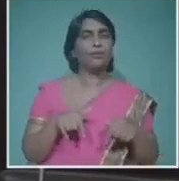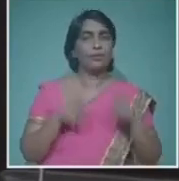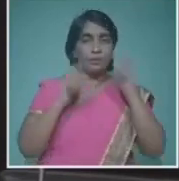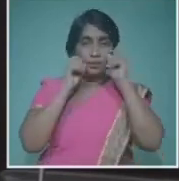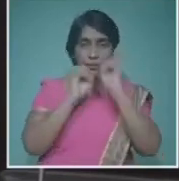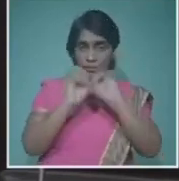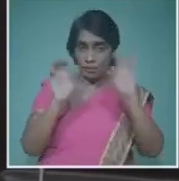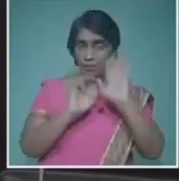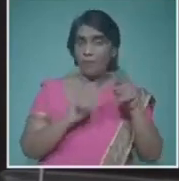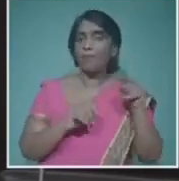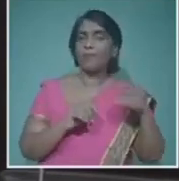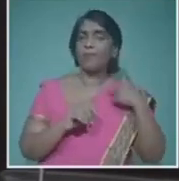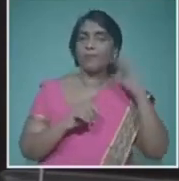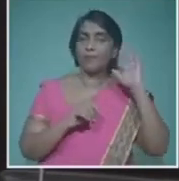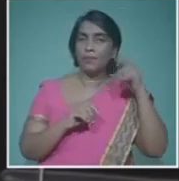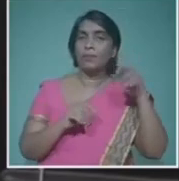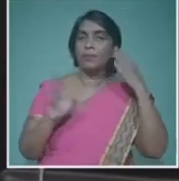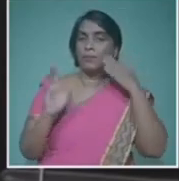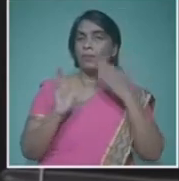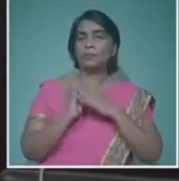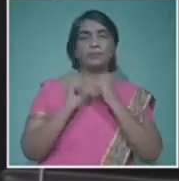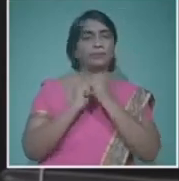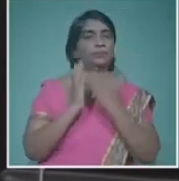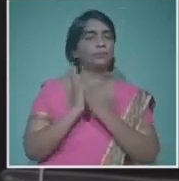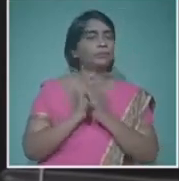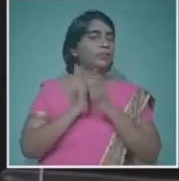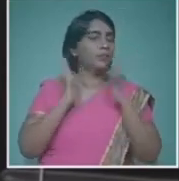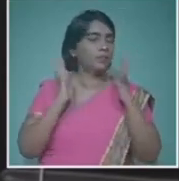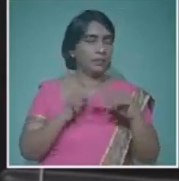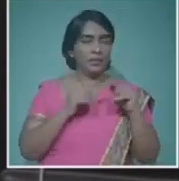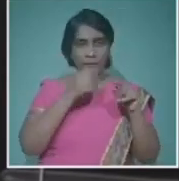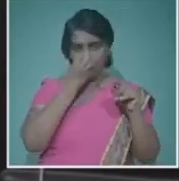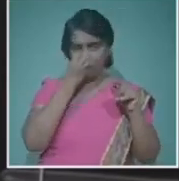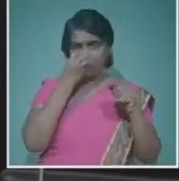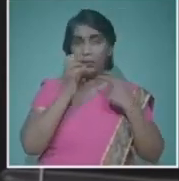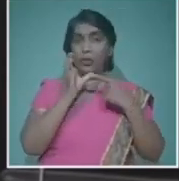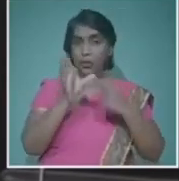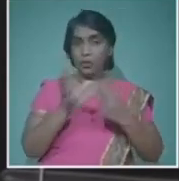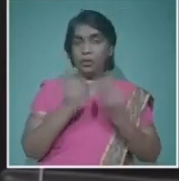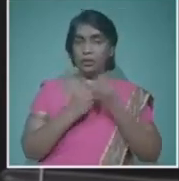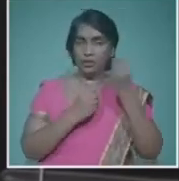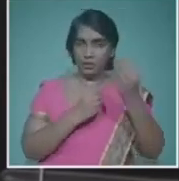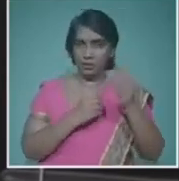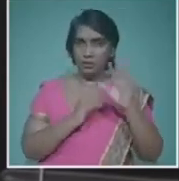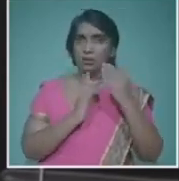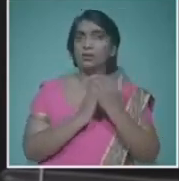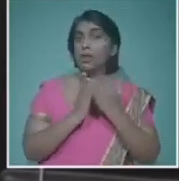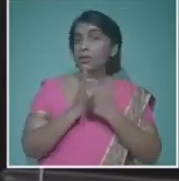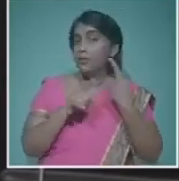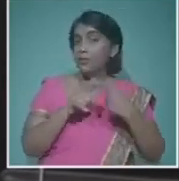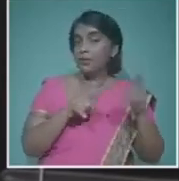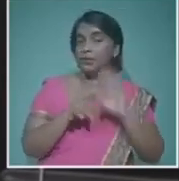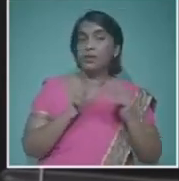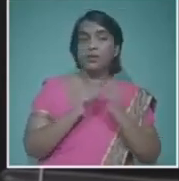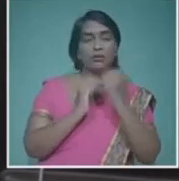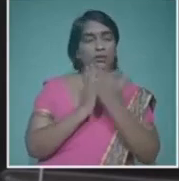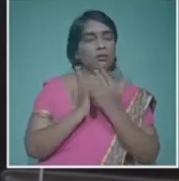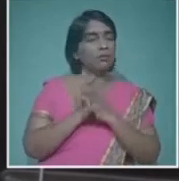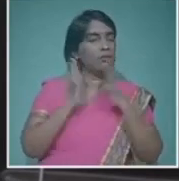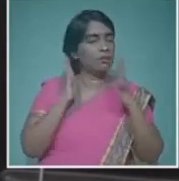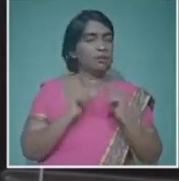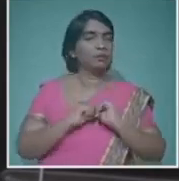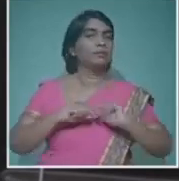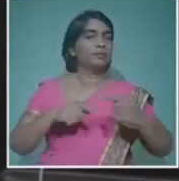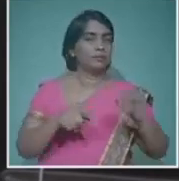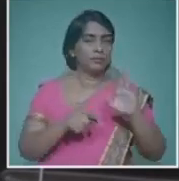කිරීම පිළිබඳව. විශේෂයෙන්ම මේ සඳහා වැඩසටහන් රාශියක් මේ පිළිතුරේදී ලබා දුන්න වැඩසටහන පමණක් නෙමෙයි, වැඩසටහන් රාශියක් ක්‍රියාත්මක